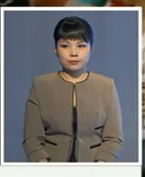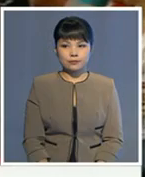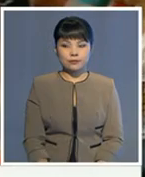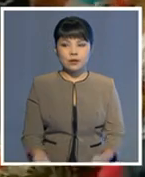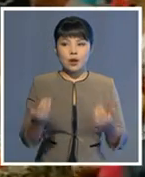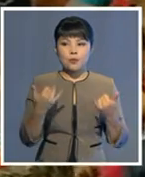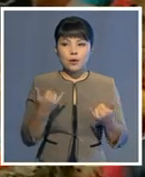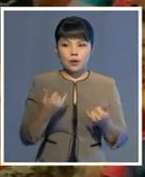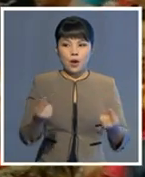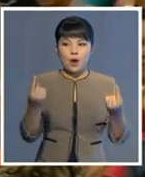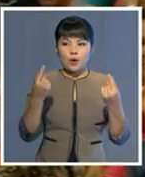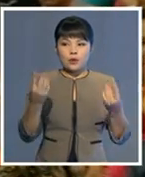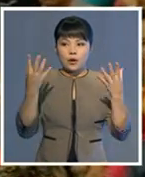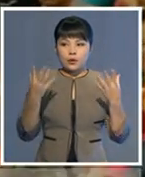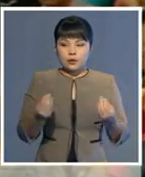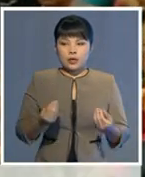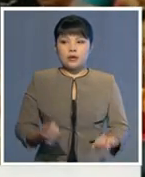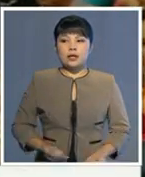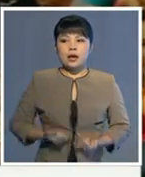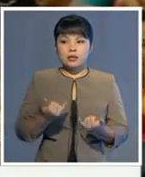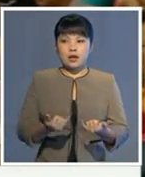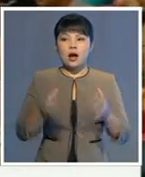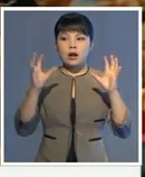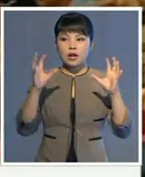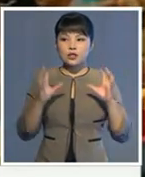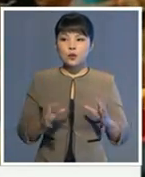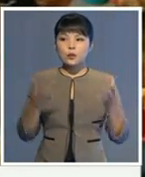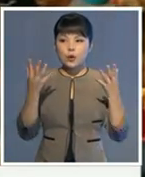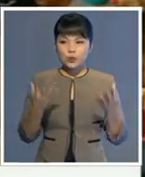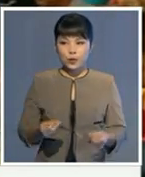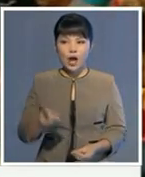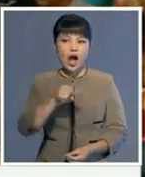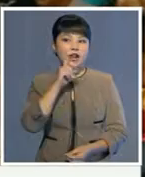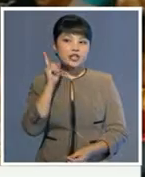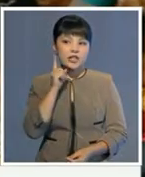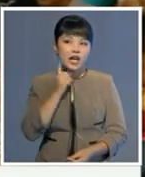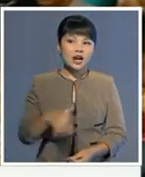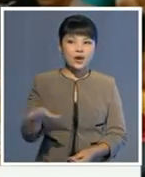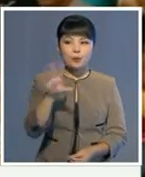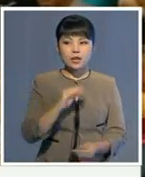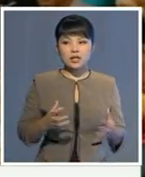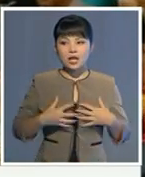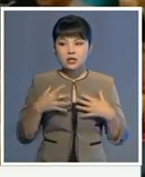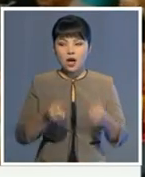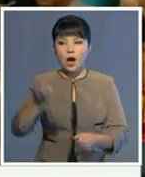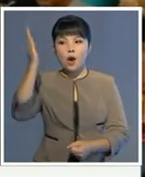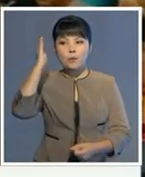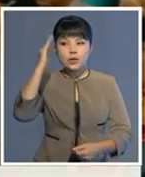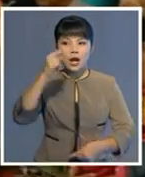Бүгін өте ұлы күн, атаулы күн, яғни конституция күні. Ал жастар айтады ғой, дені сау ұрпақ ұлт болашағы